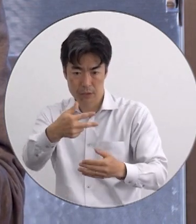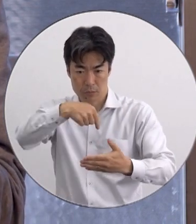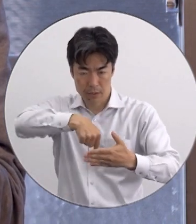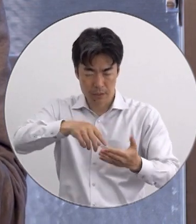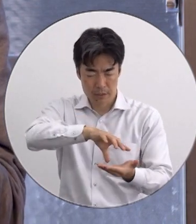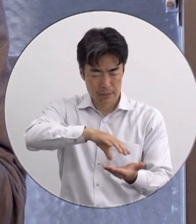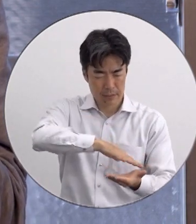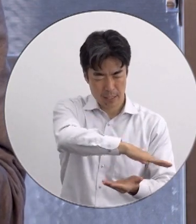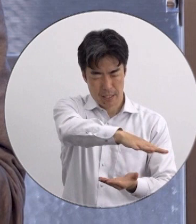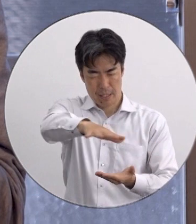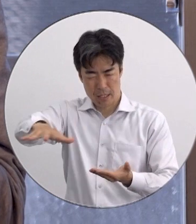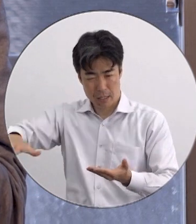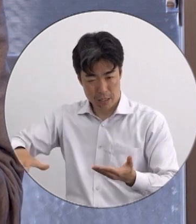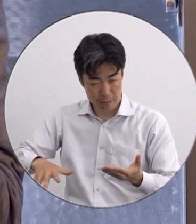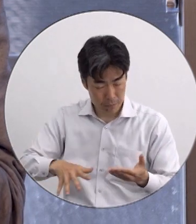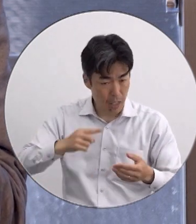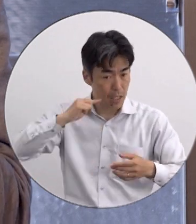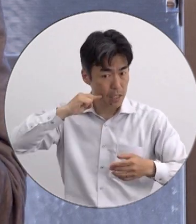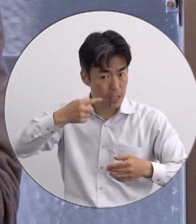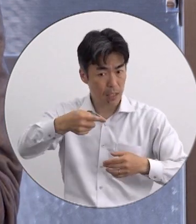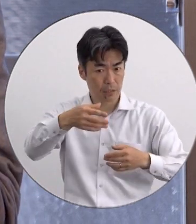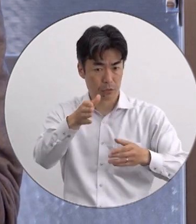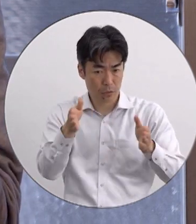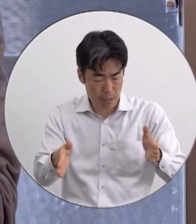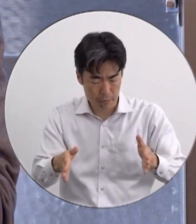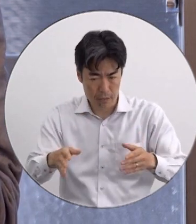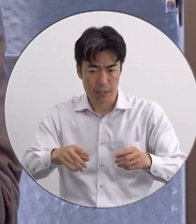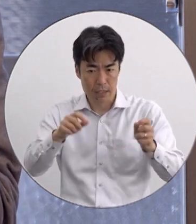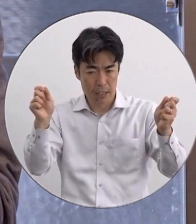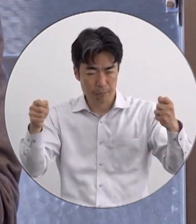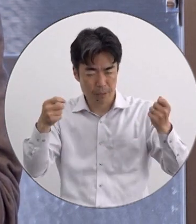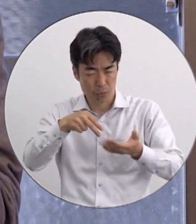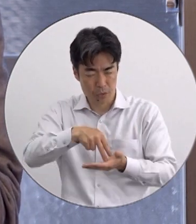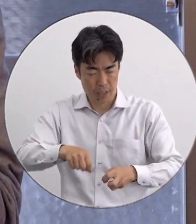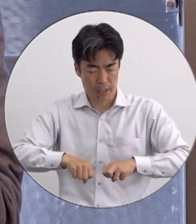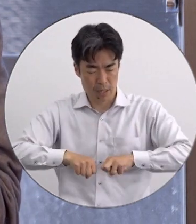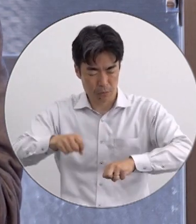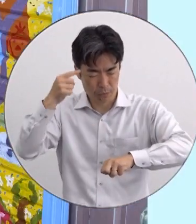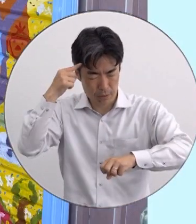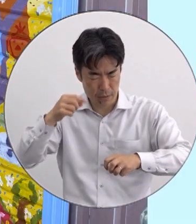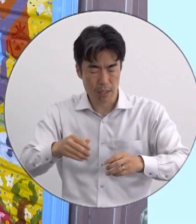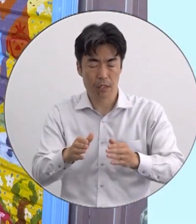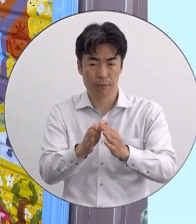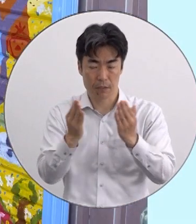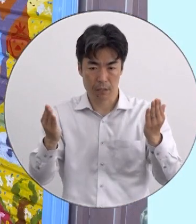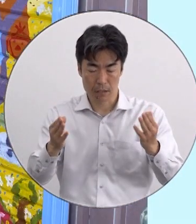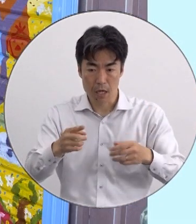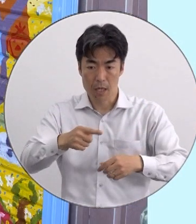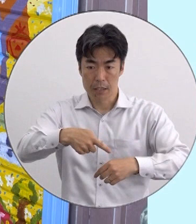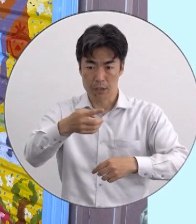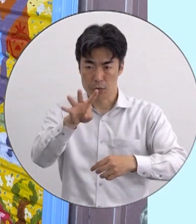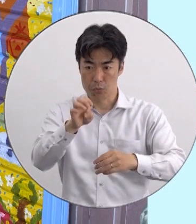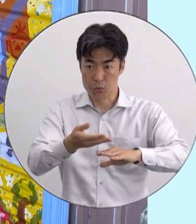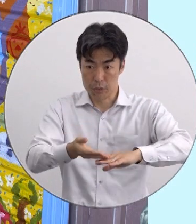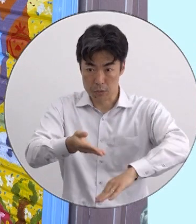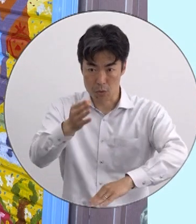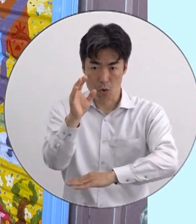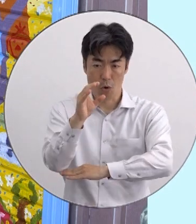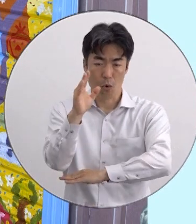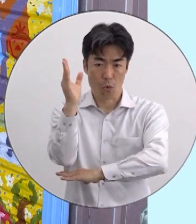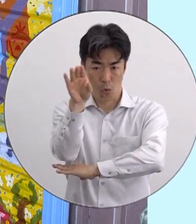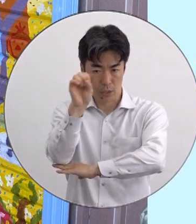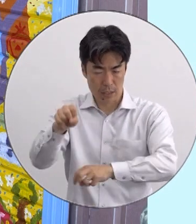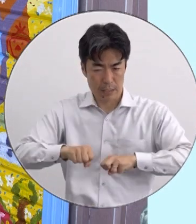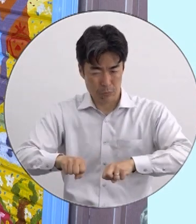全域で約1ヶ月間イベントとしてやろうっていう初の試みだったんですけれども、140以上の講座